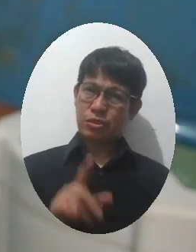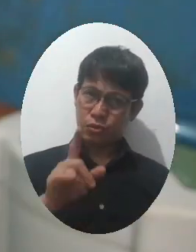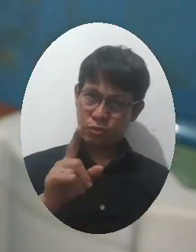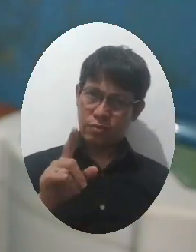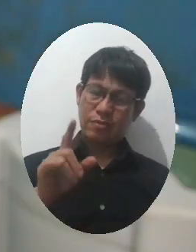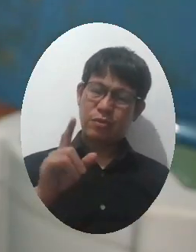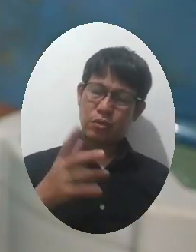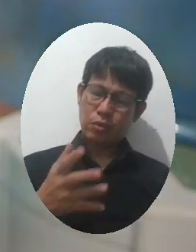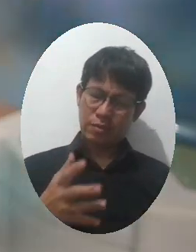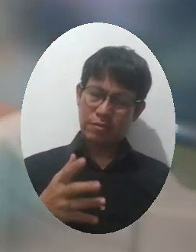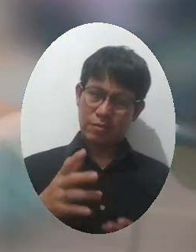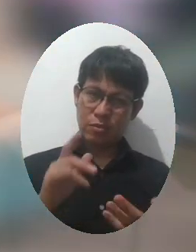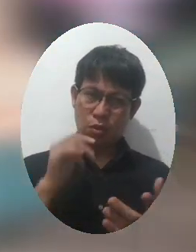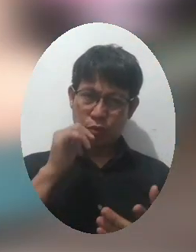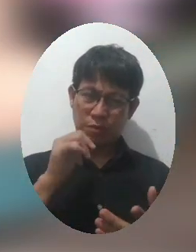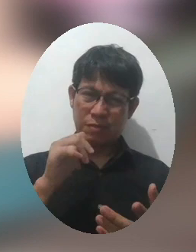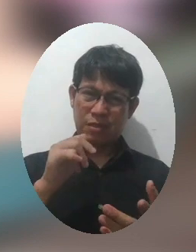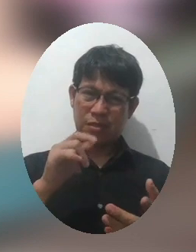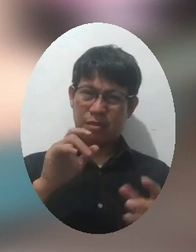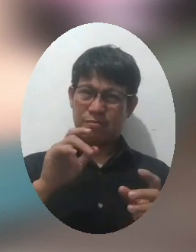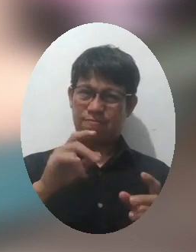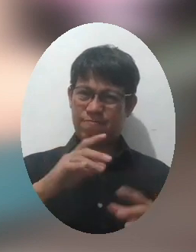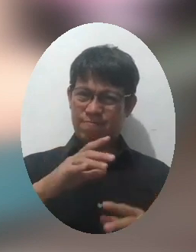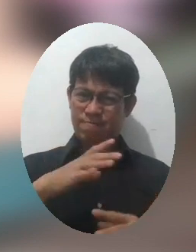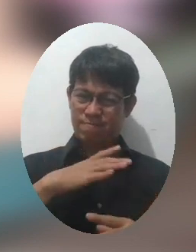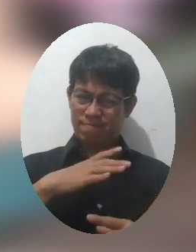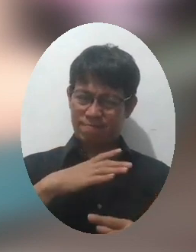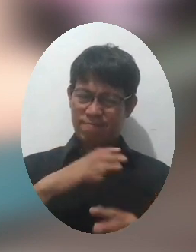Basta okay lang siya lagi.